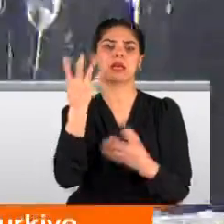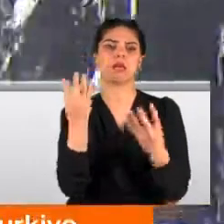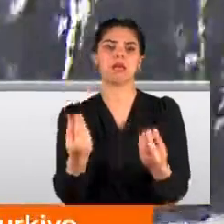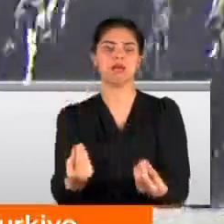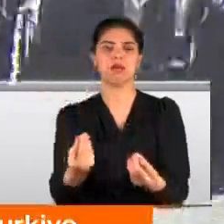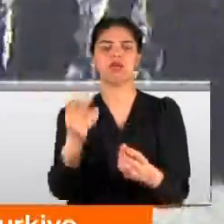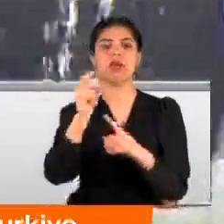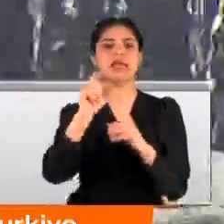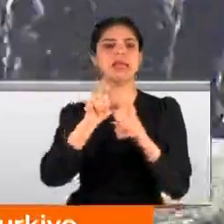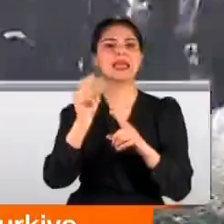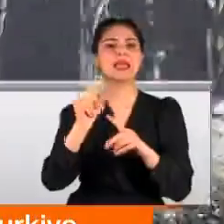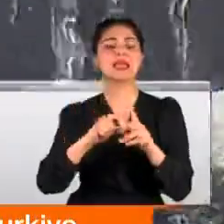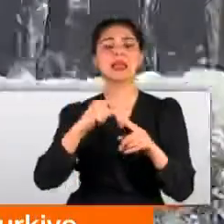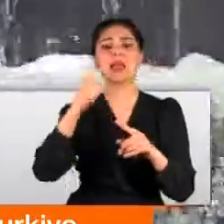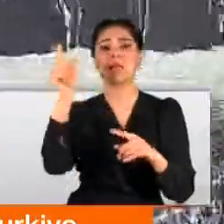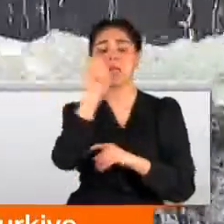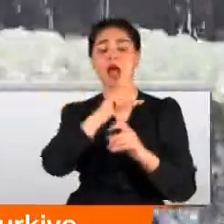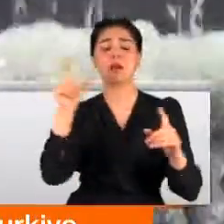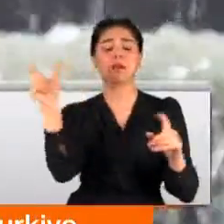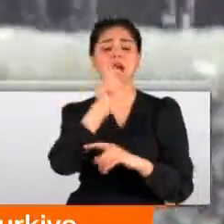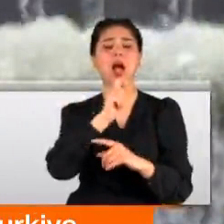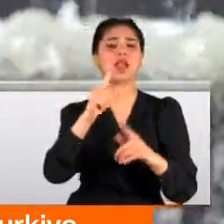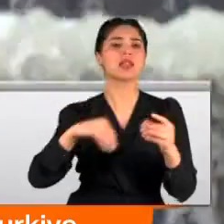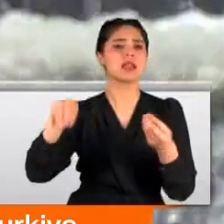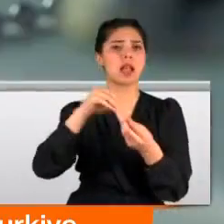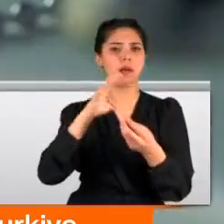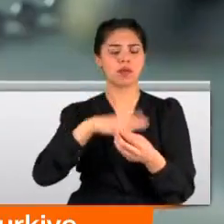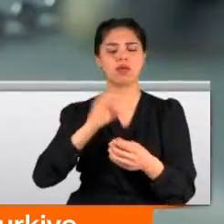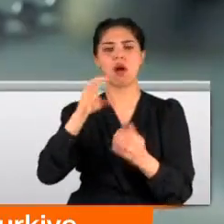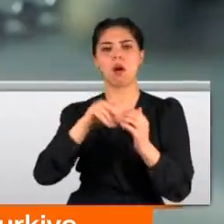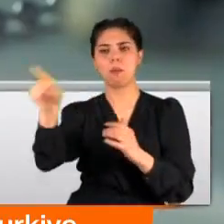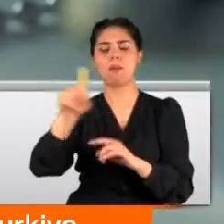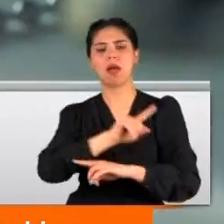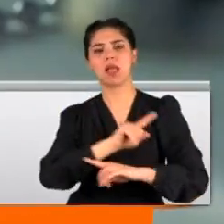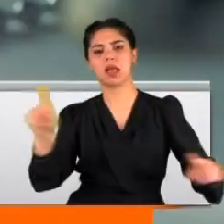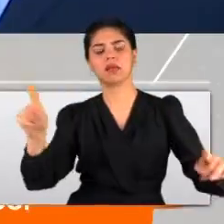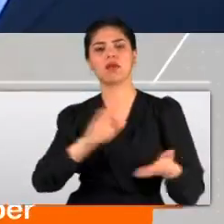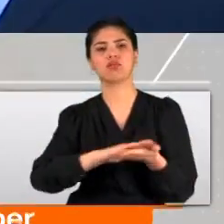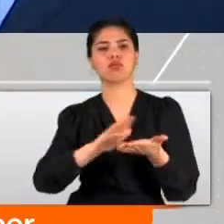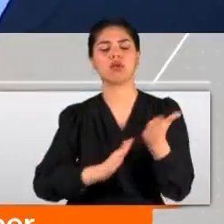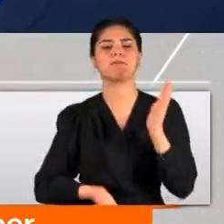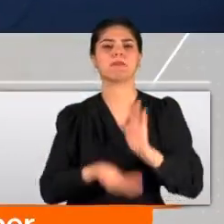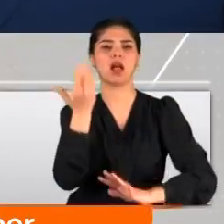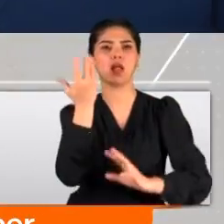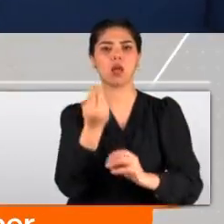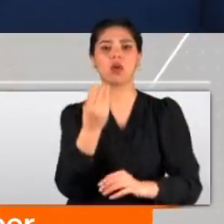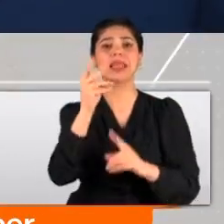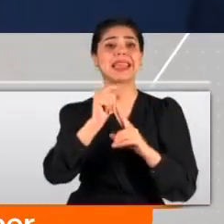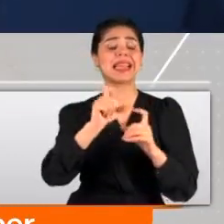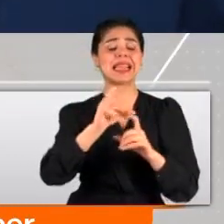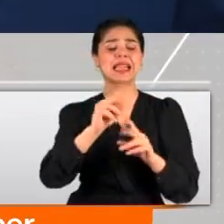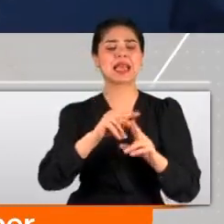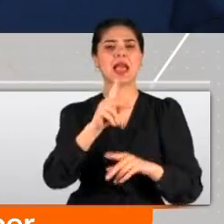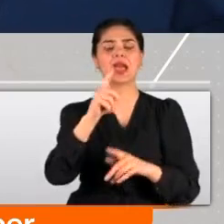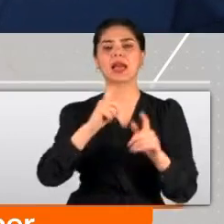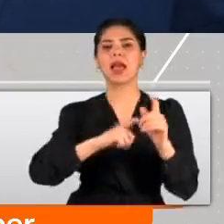belirlendi. İSKİ'nin her ay düzenli zam talebi de yine AK Parti'nin itirazıyla düzenlemeden çıkarıldı. İSKİ Genel Müdürü diyor ki biz